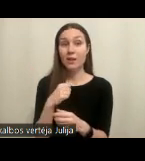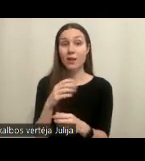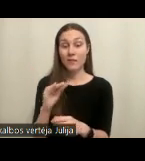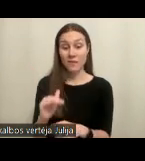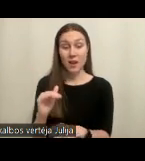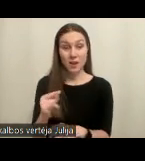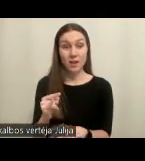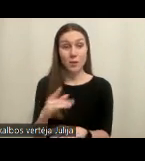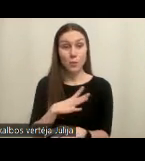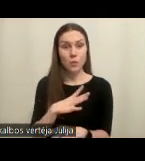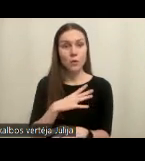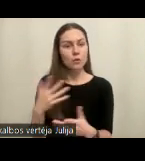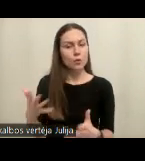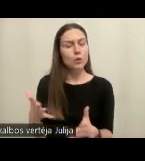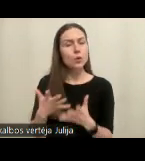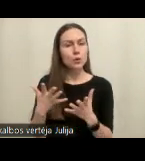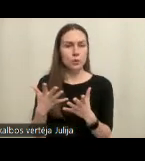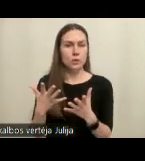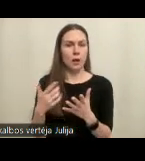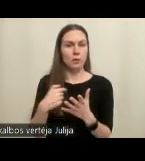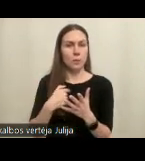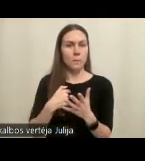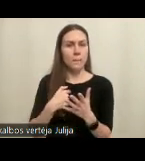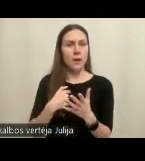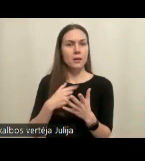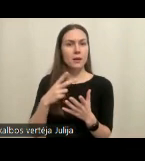skaityti, nors daugiausia skaičiau komiksas.